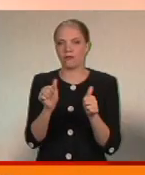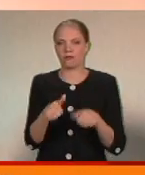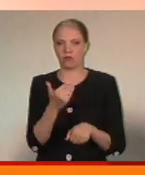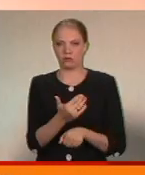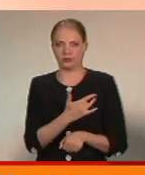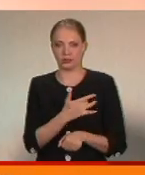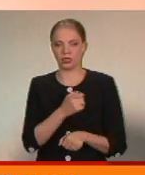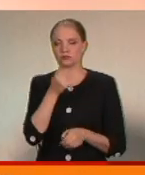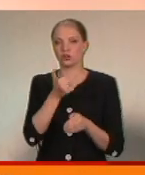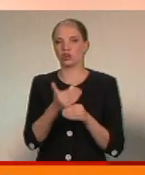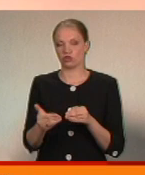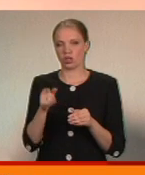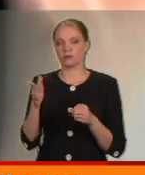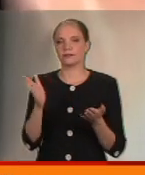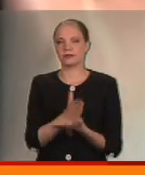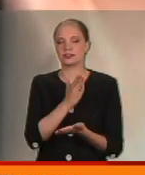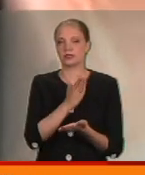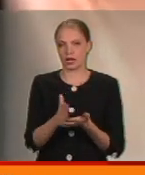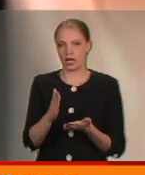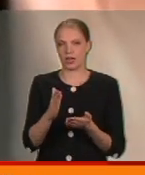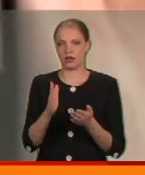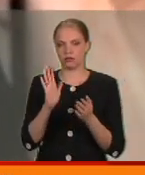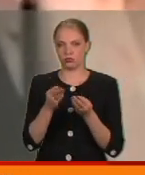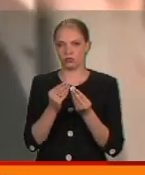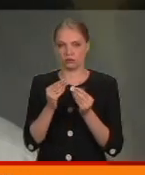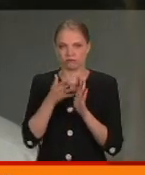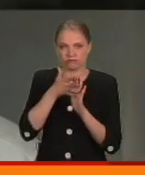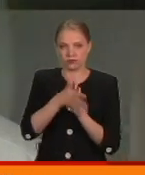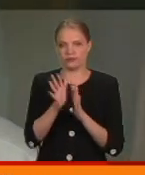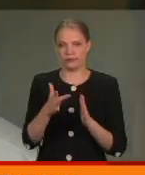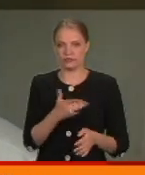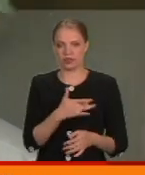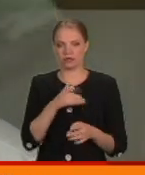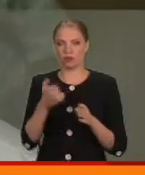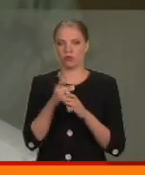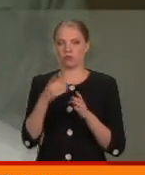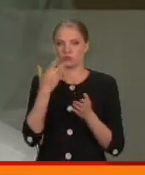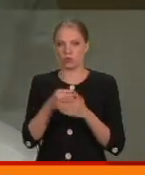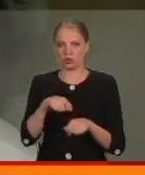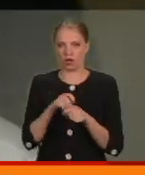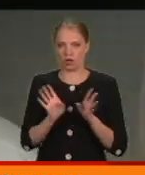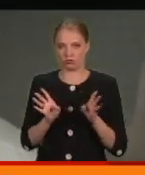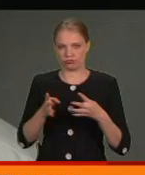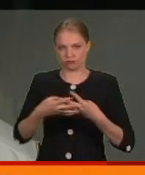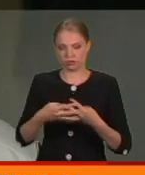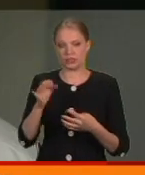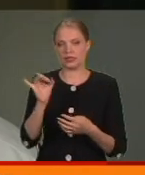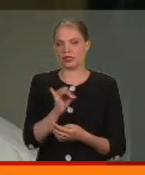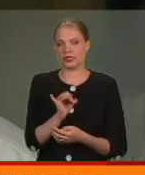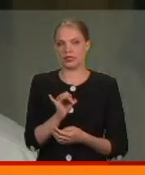серця. А з часом цей імплант і взагалі буквально заростає в серці. Обростає собственну ткань, він інертний